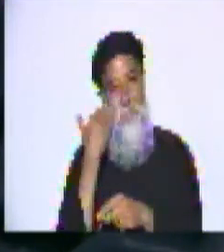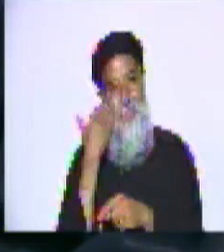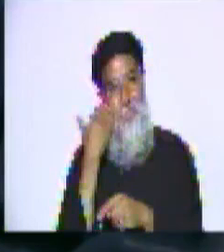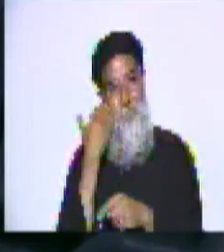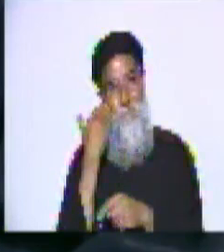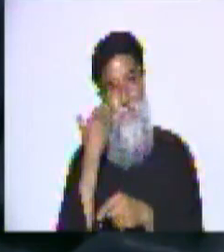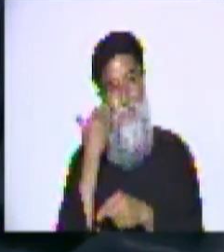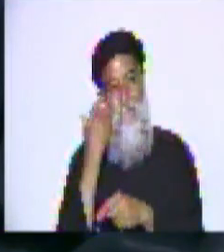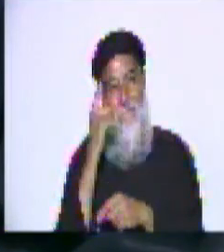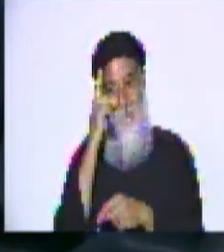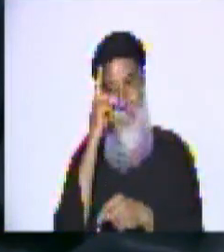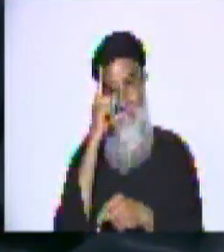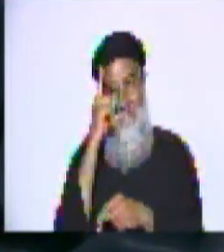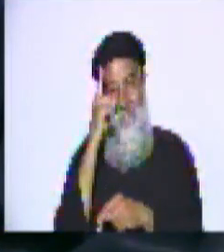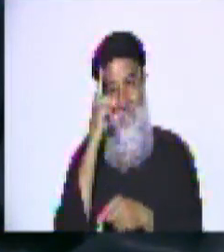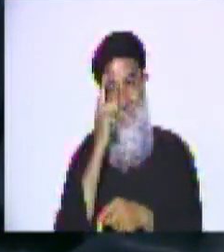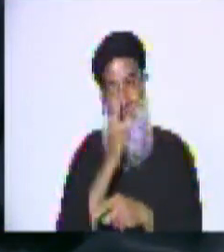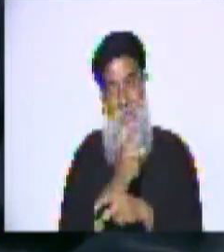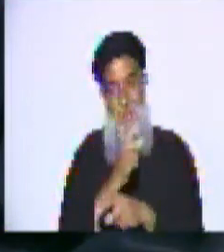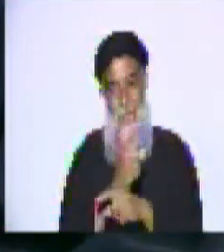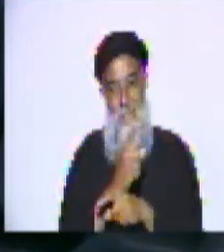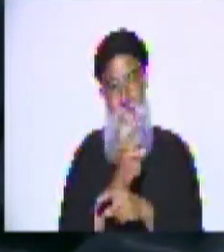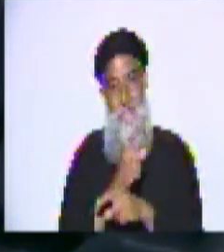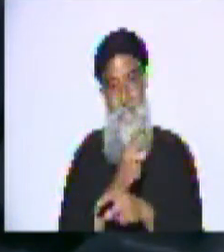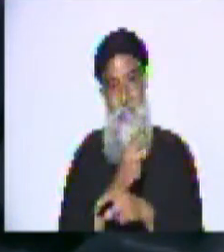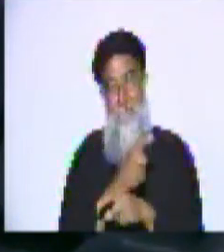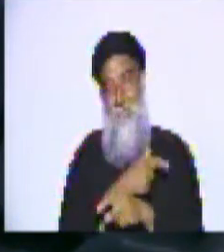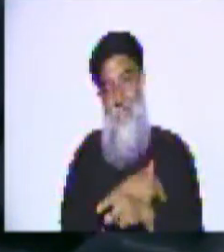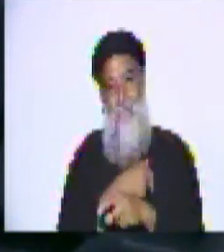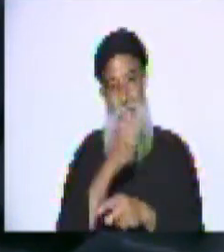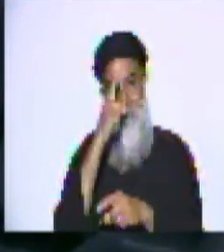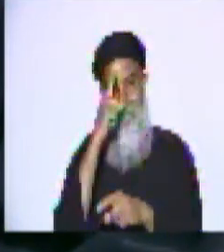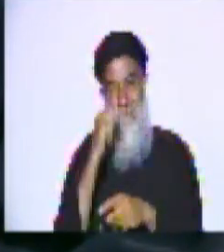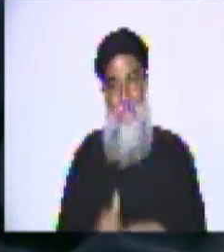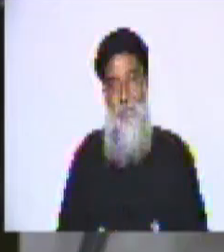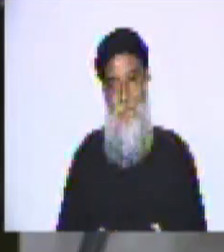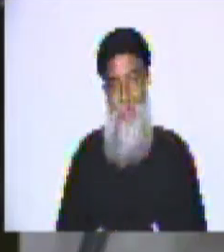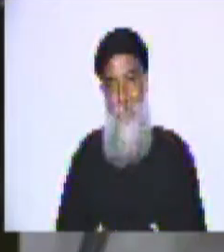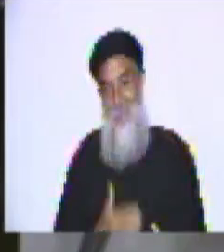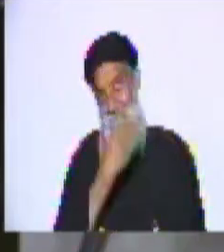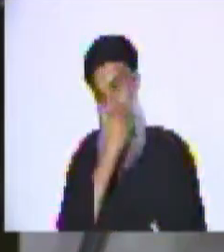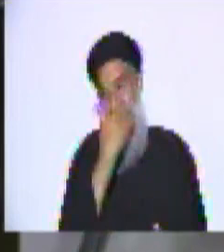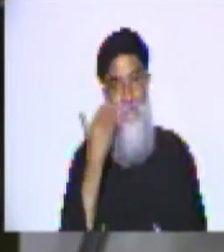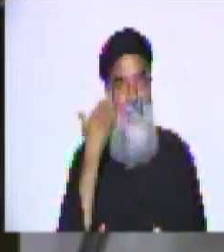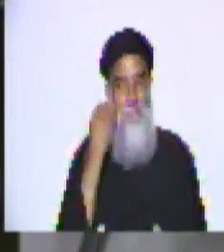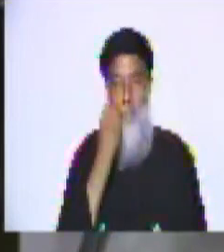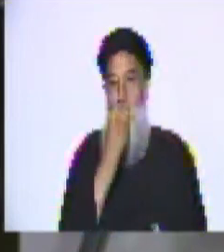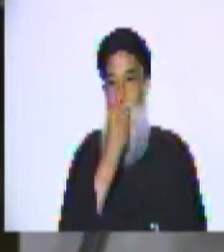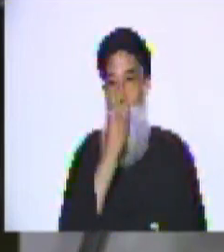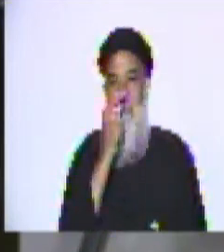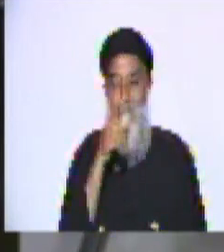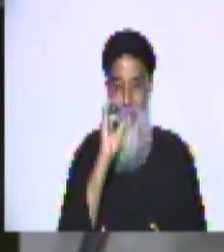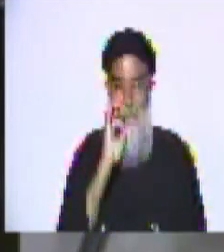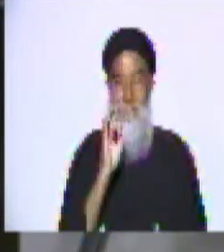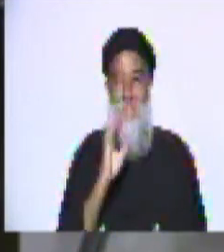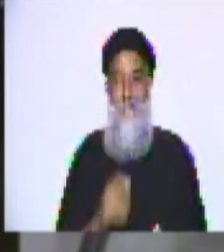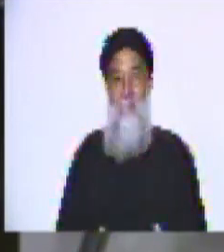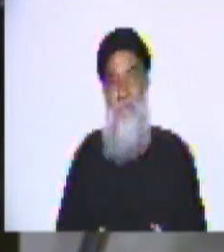بنصوم لله؟ فلماذا سمي باسمهم؟ سؤال جميل وفي محله.